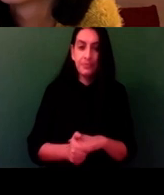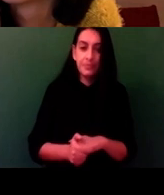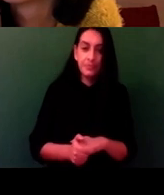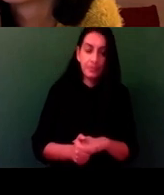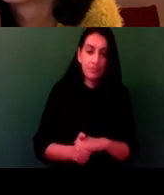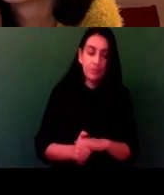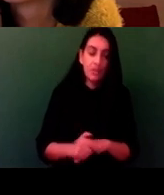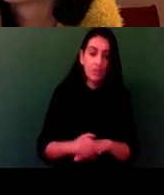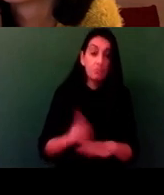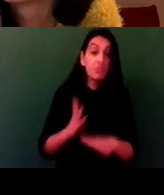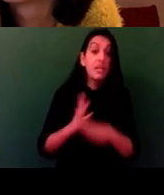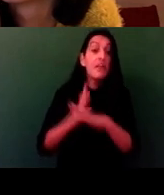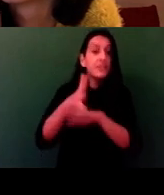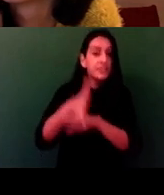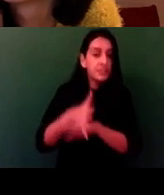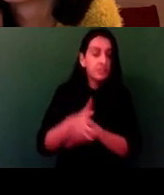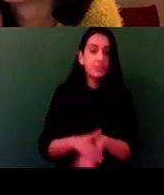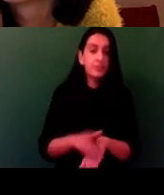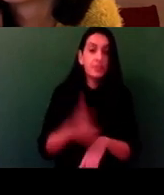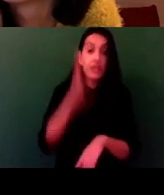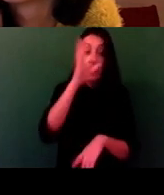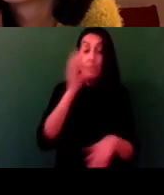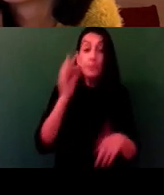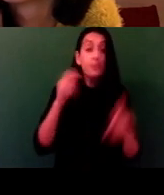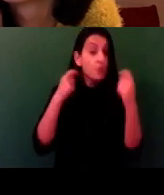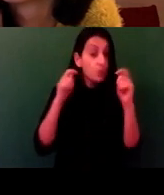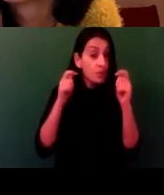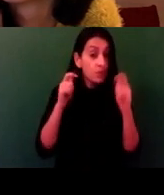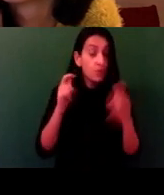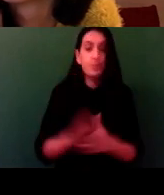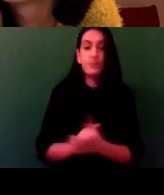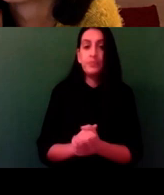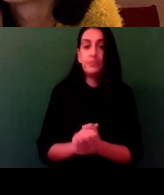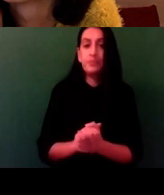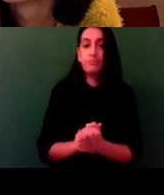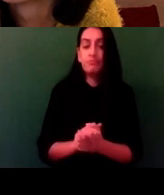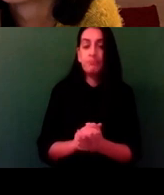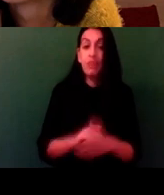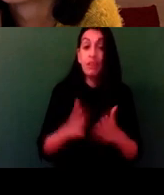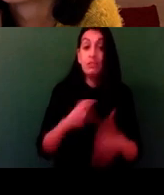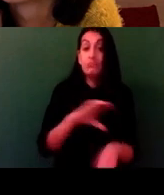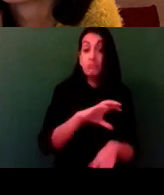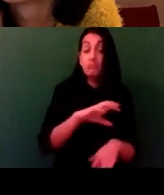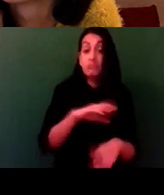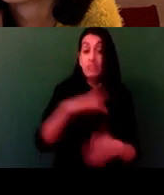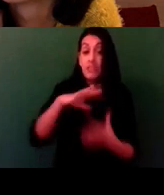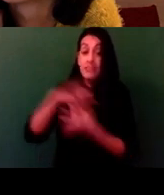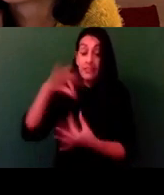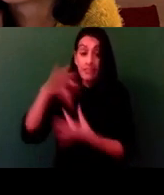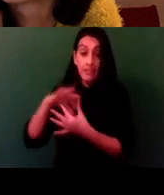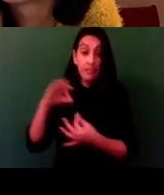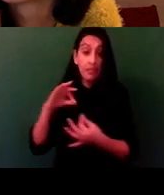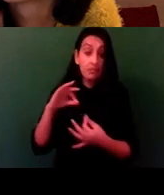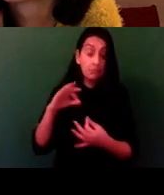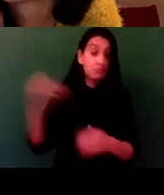erişilebilirliği, bunları kimler kullanabiliyor, hangi demografiye hitap ediyor, o tarz sorular önem kazanıyor